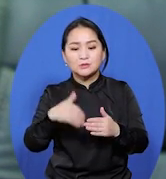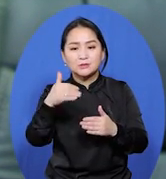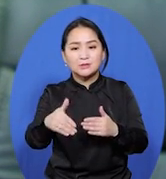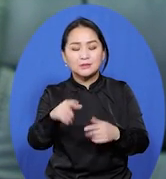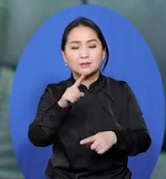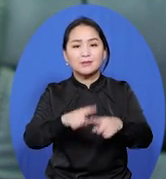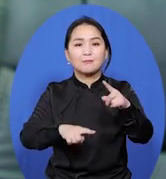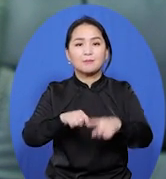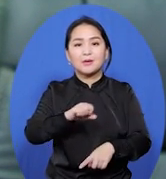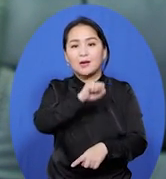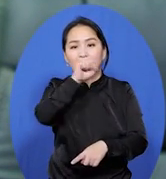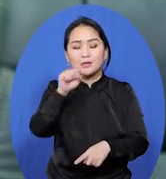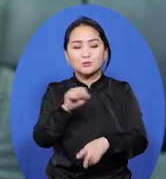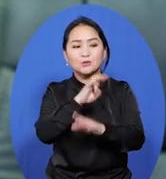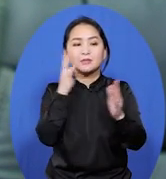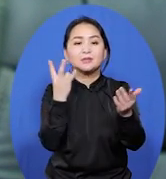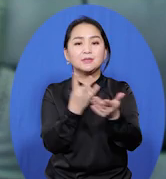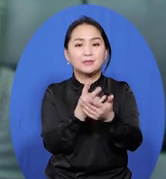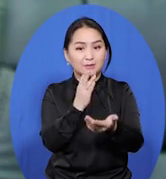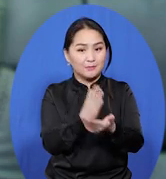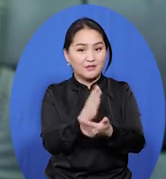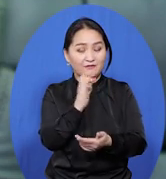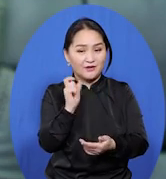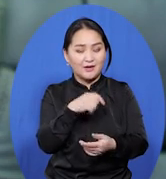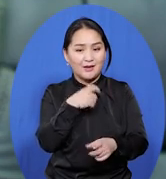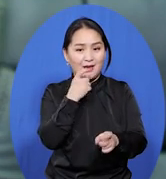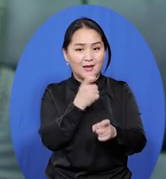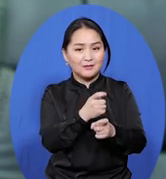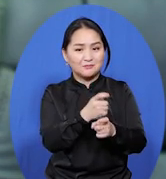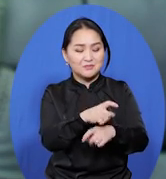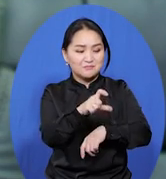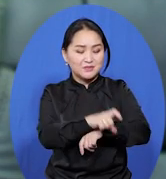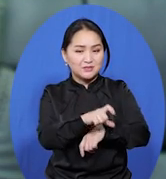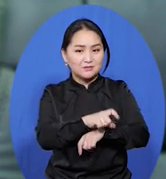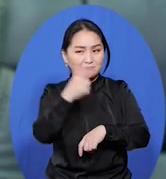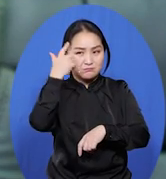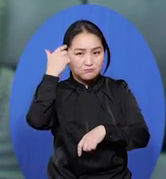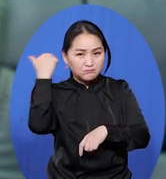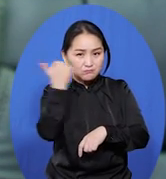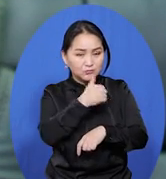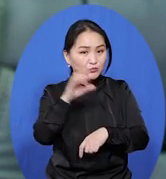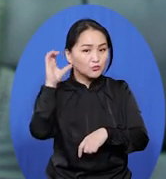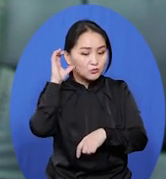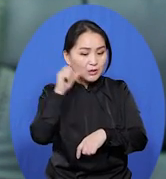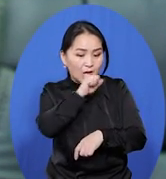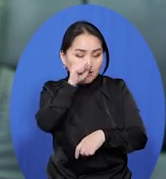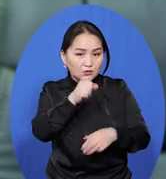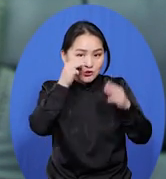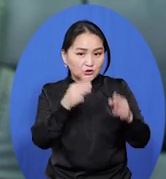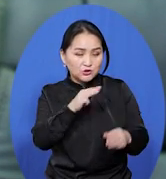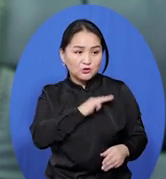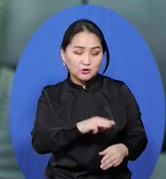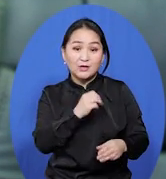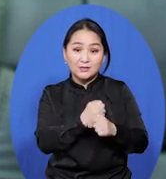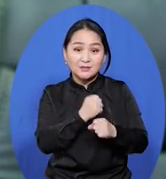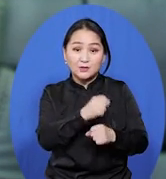ямар асуудлууд нийтлэг байдаг вэ? Халамжийн мэрэгчлэлтнүүд бол энийг одоо өдөр тутам сонсож тэр асуудлыг шийдэхин төлөө ажиллаж